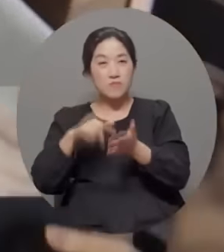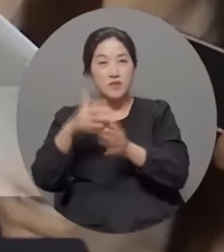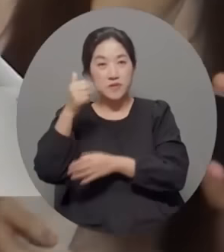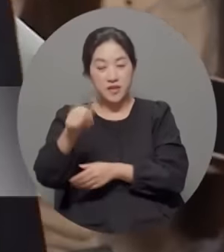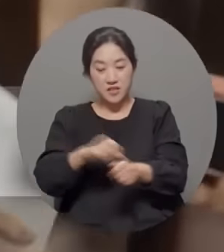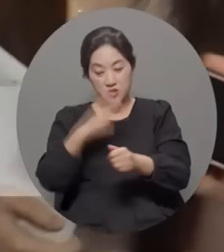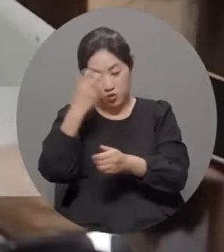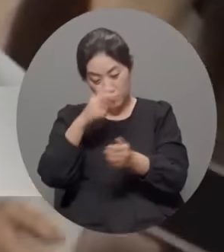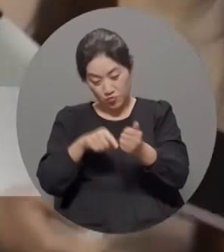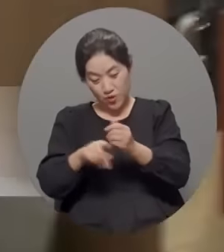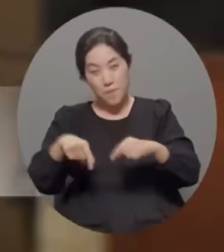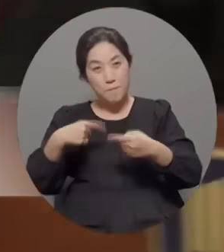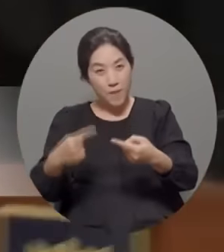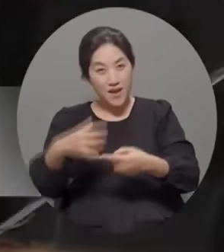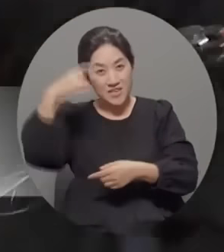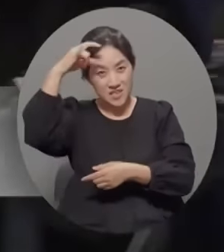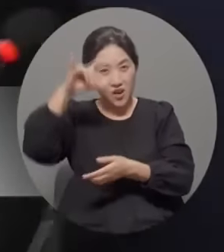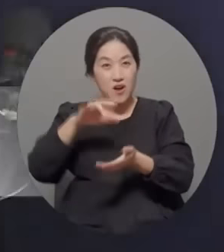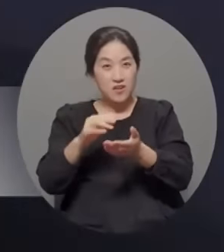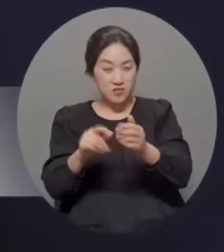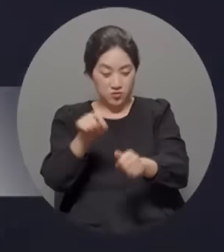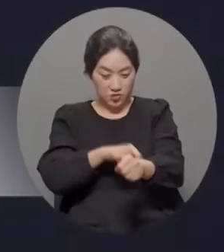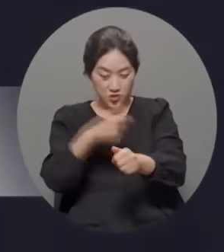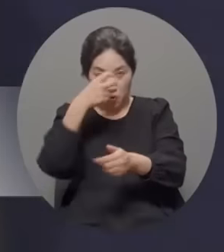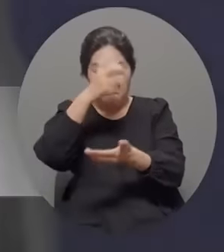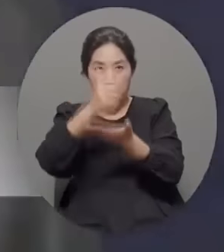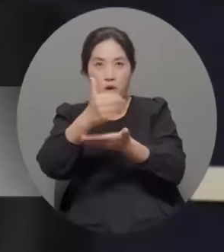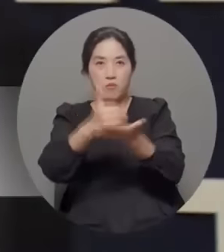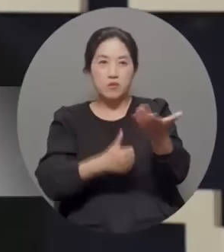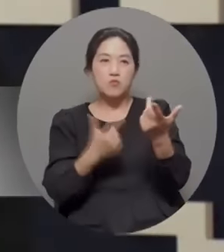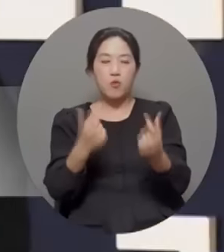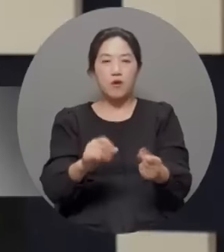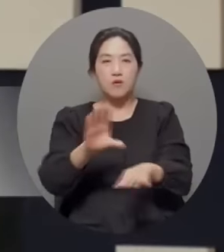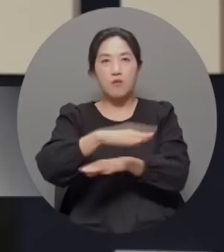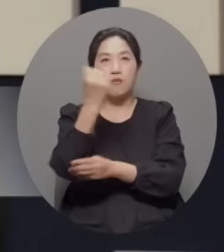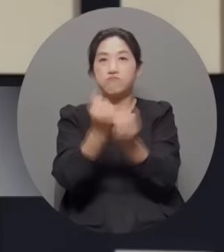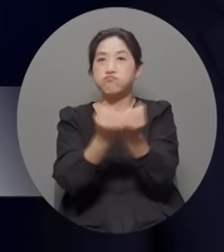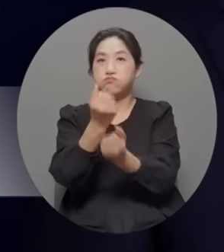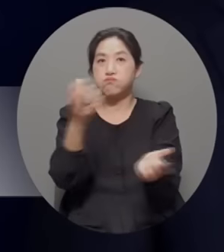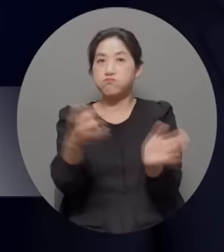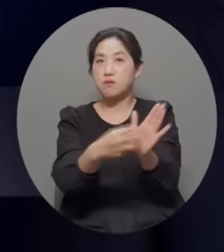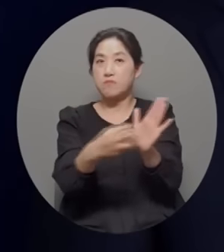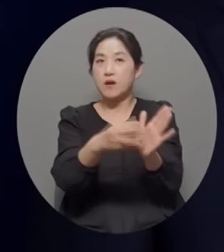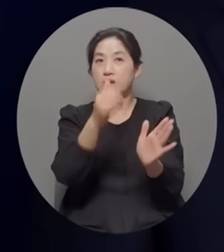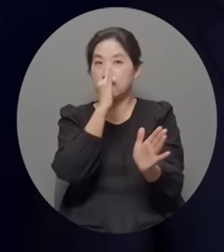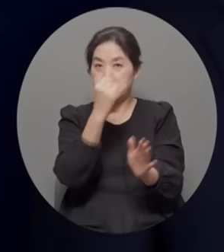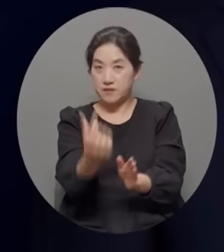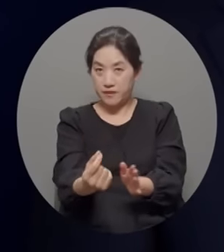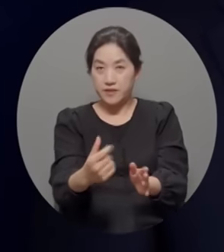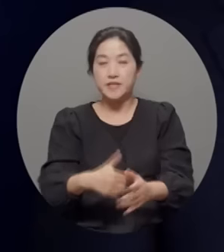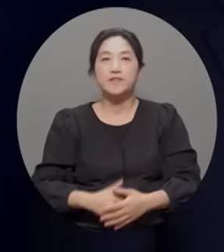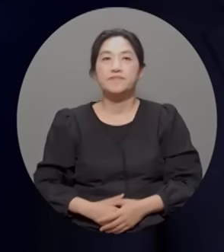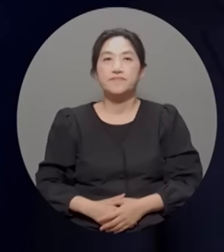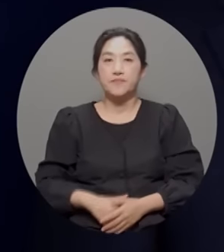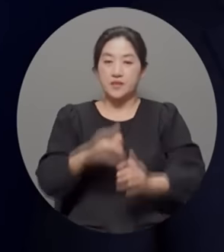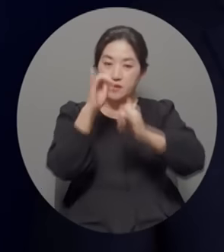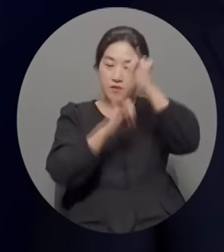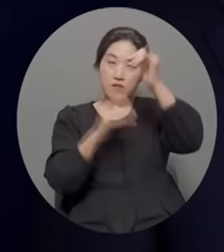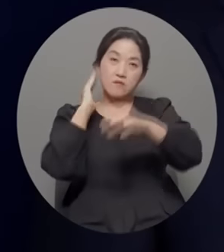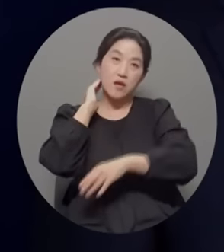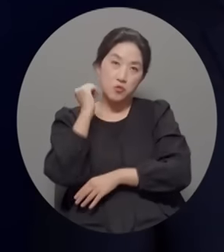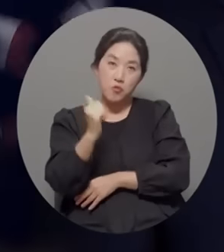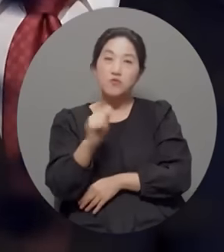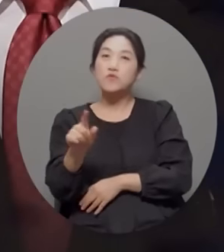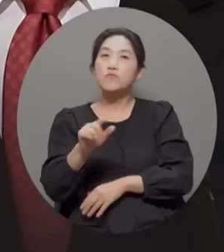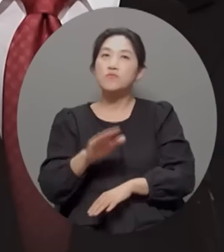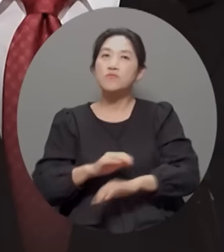수사에 참여했던 국정농단 특검법에도 똑같이 언론 브리핑 조항이 들어가 있습니다. 역대 대통령들은